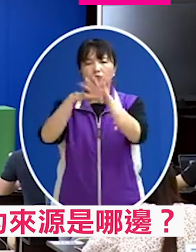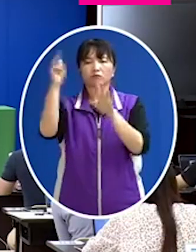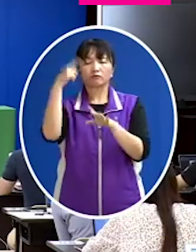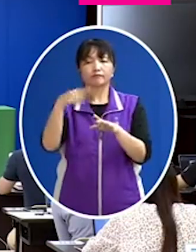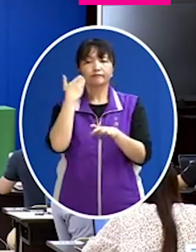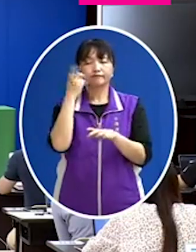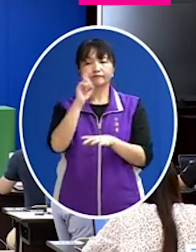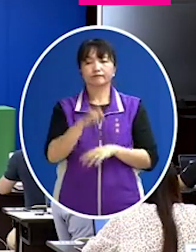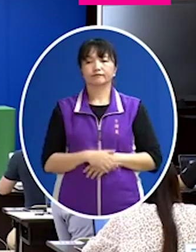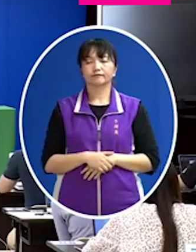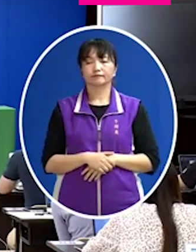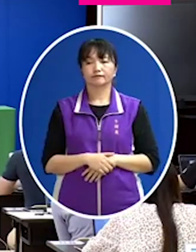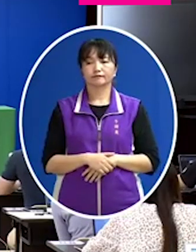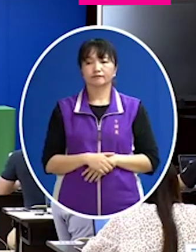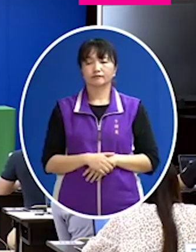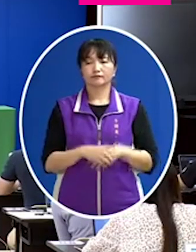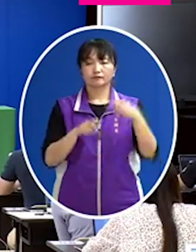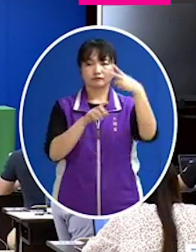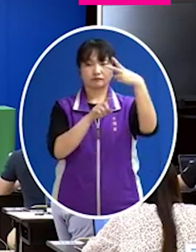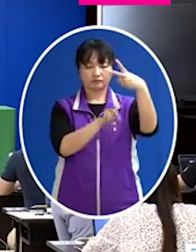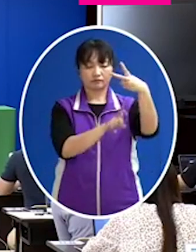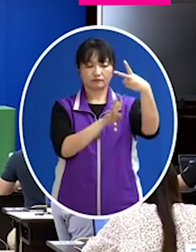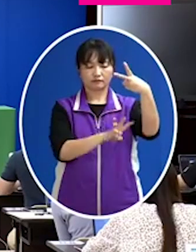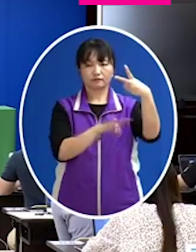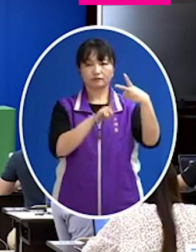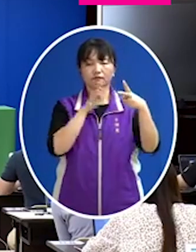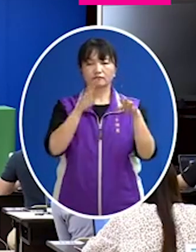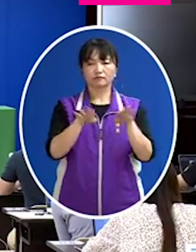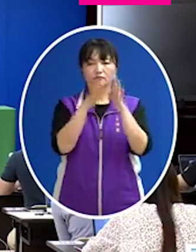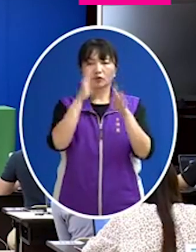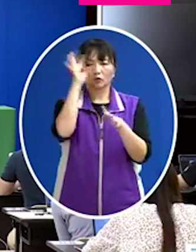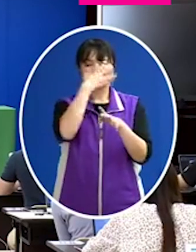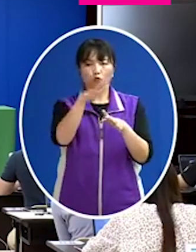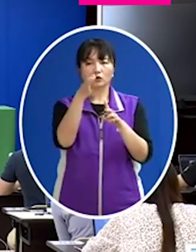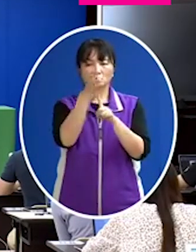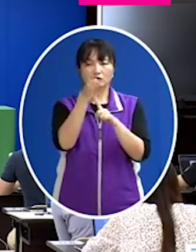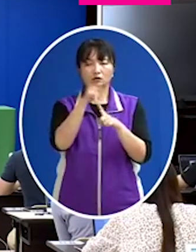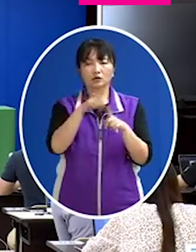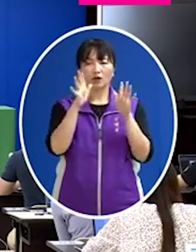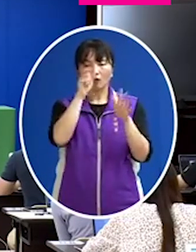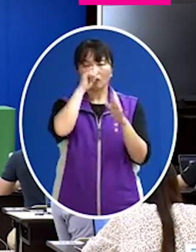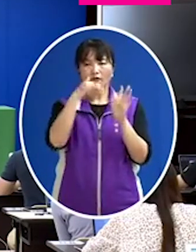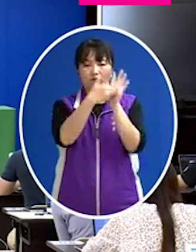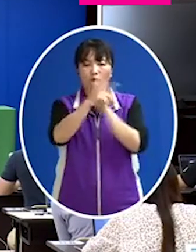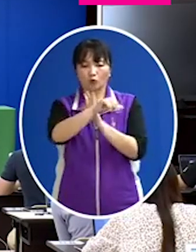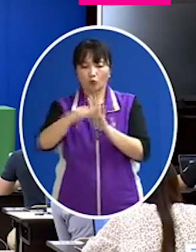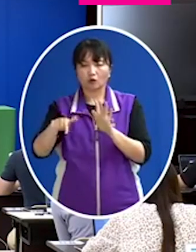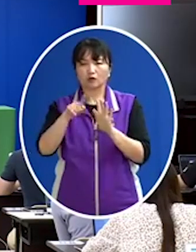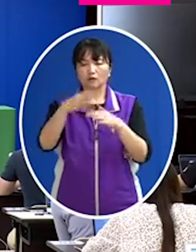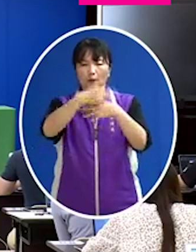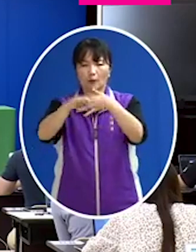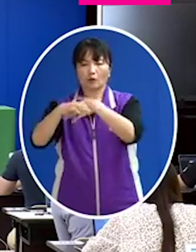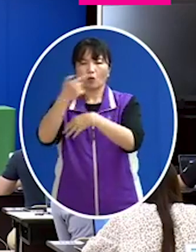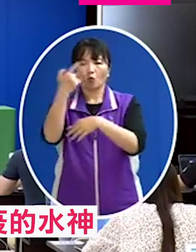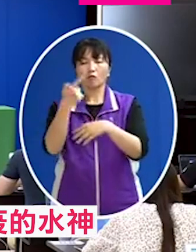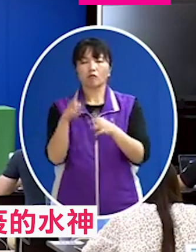边？然后还有请问说，2月13号中央交查处水神的时候，因为刚好是防疫物资啊酒精跟口罩最缺乏的时